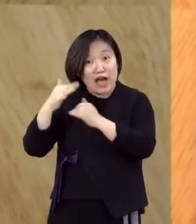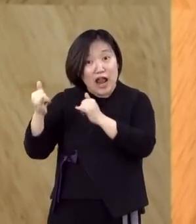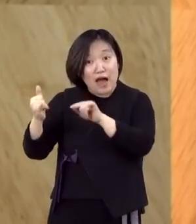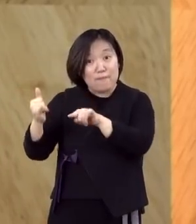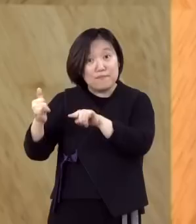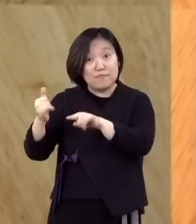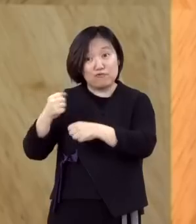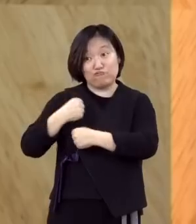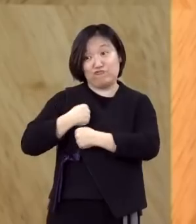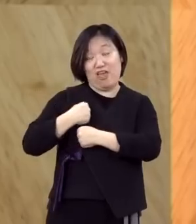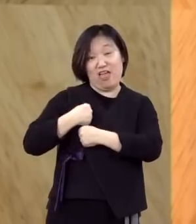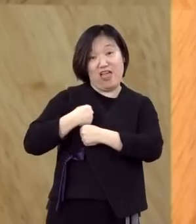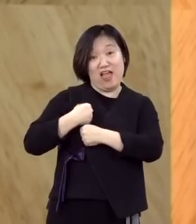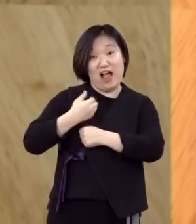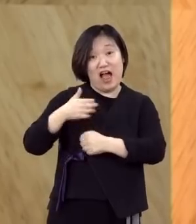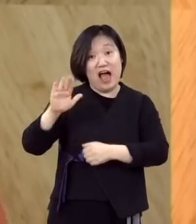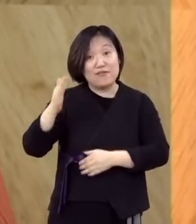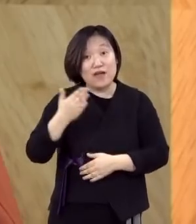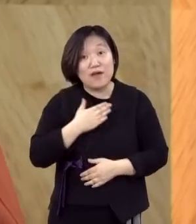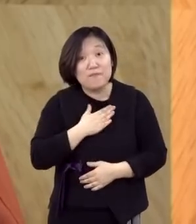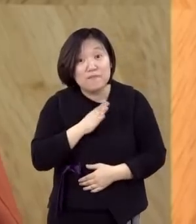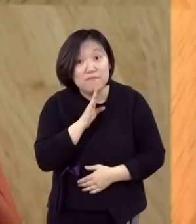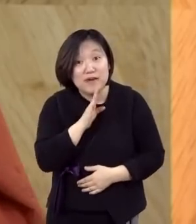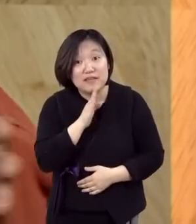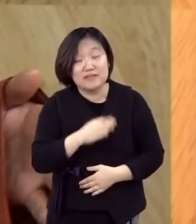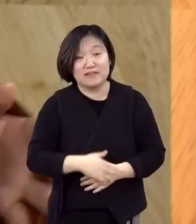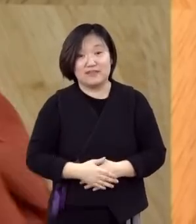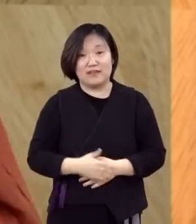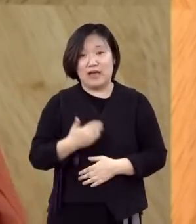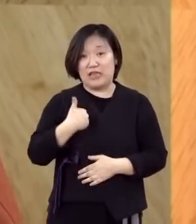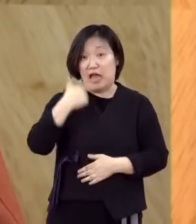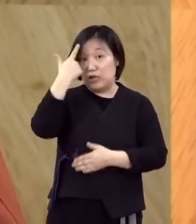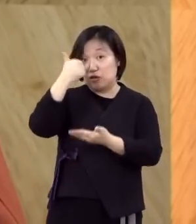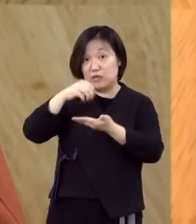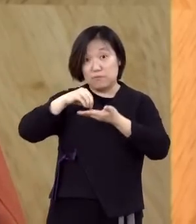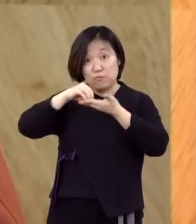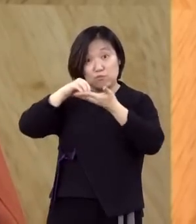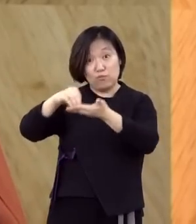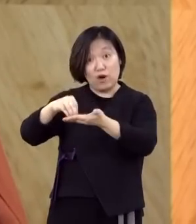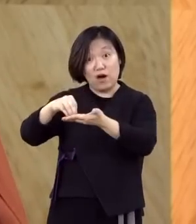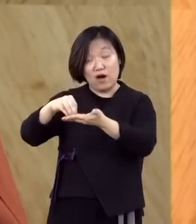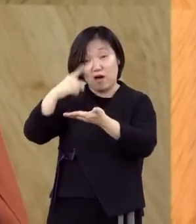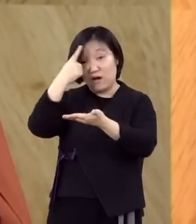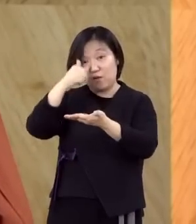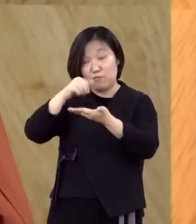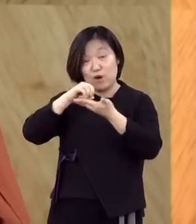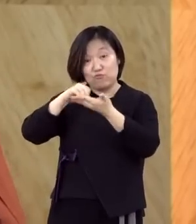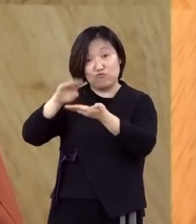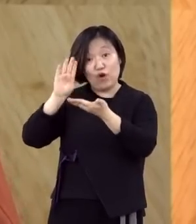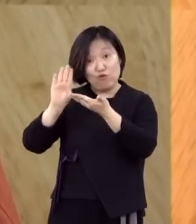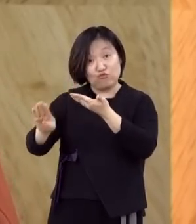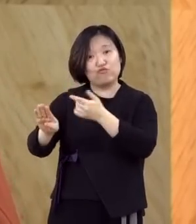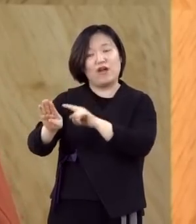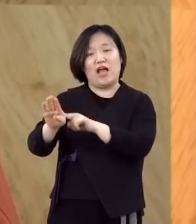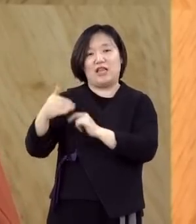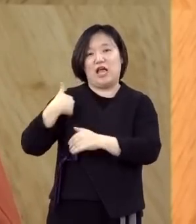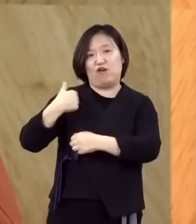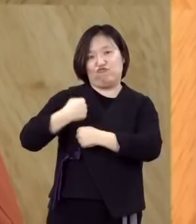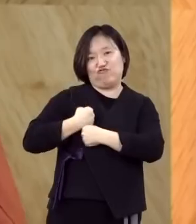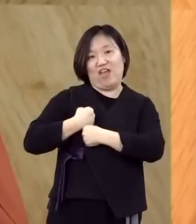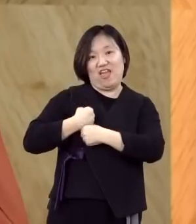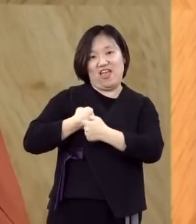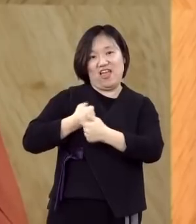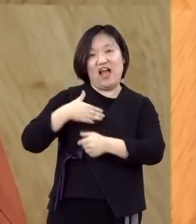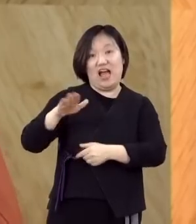복무를해야합니다 .저도머리를삭발하고승려처럼살았 으며,실제로 군대에도입대했습니다